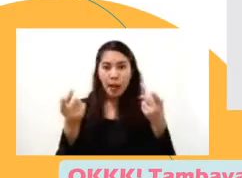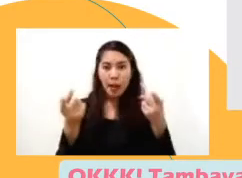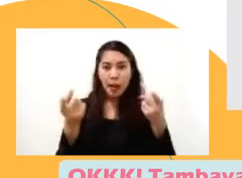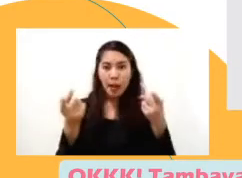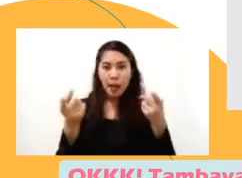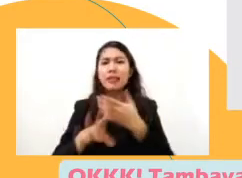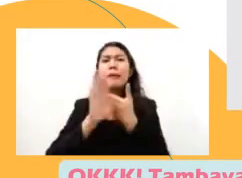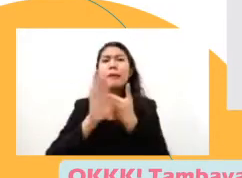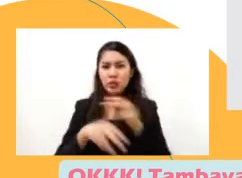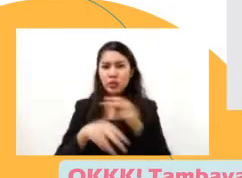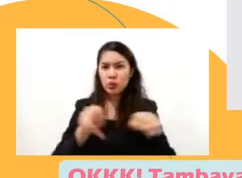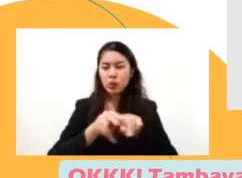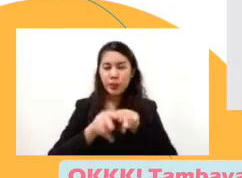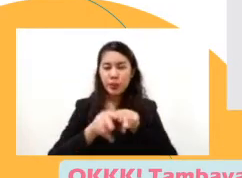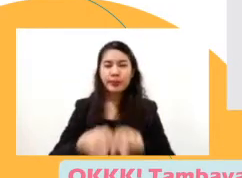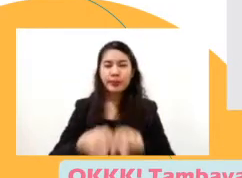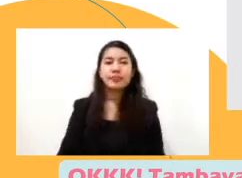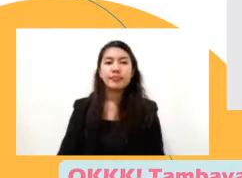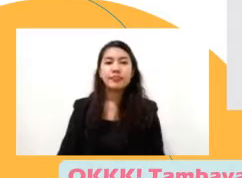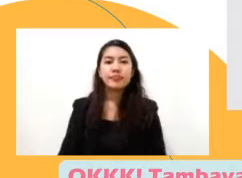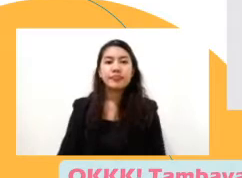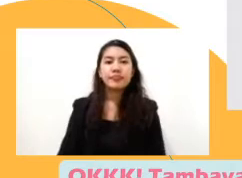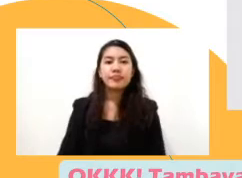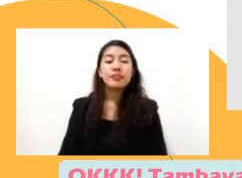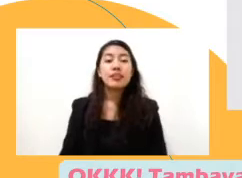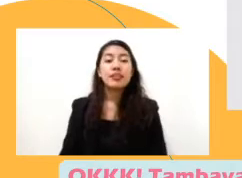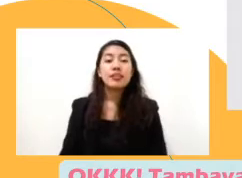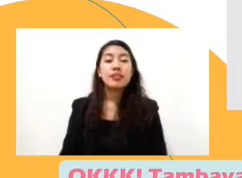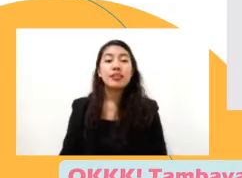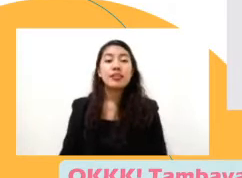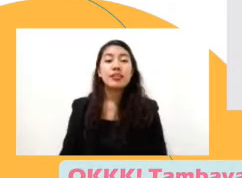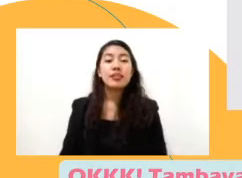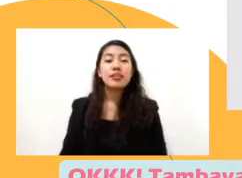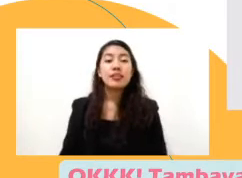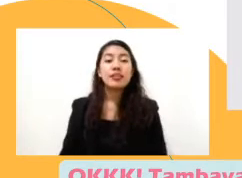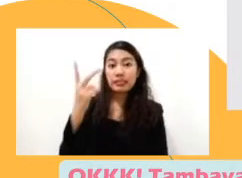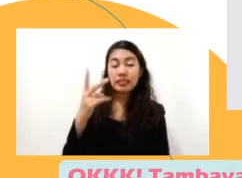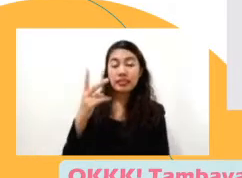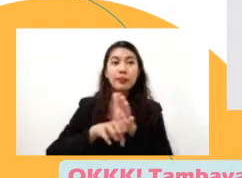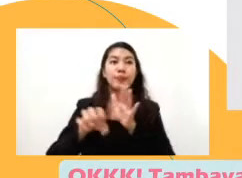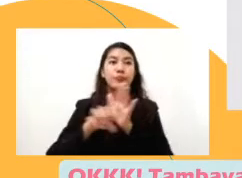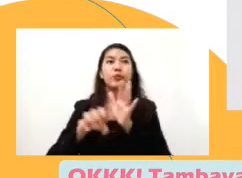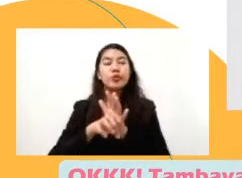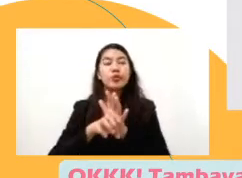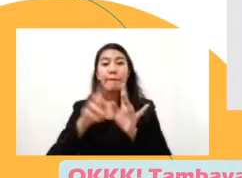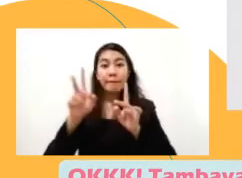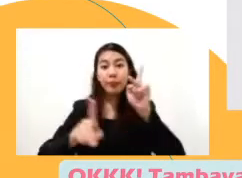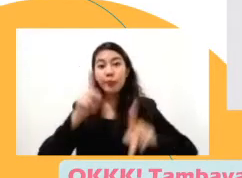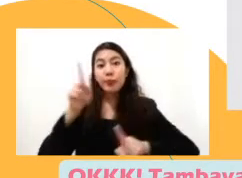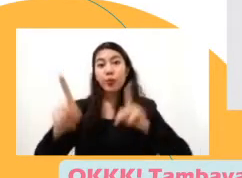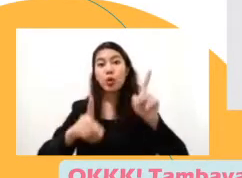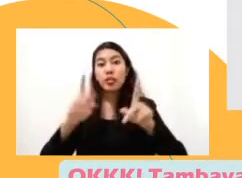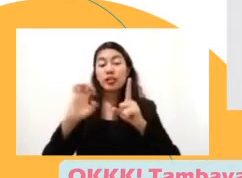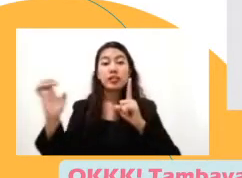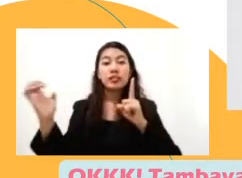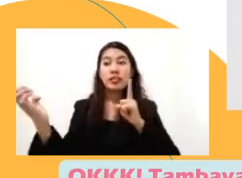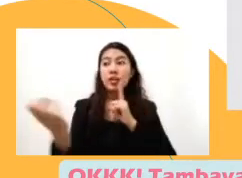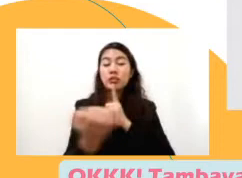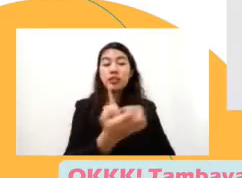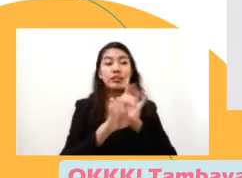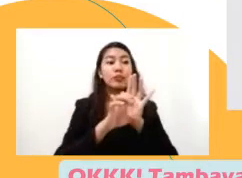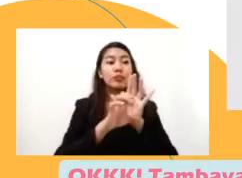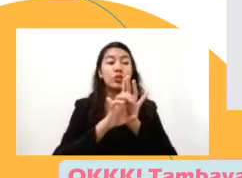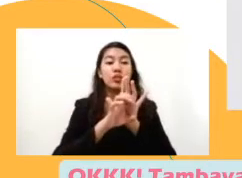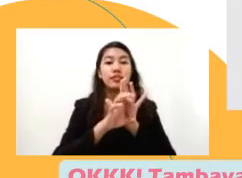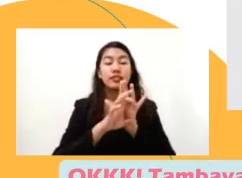yun, kung minsan naman nakikita natin yun sa at sa mga tao na nasa paligid natin, no, sa mga taong kahit